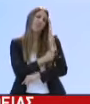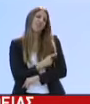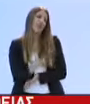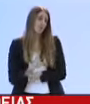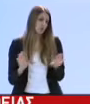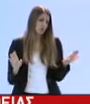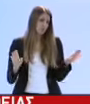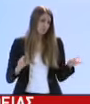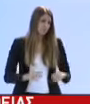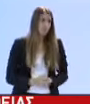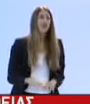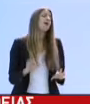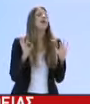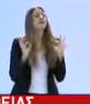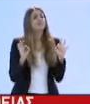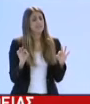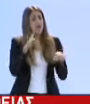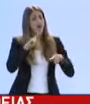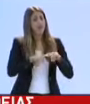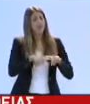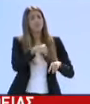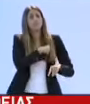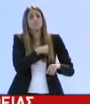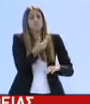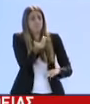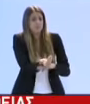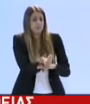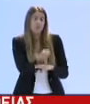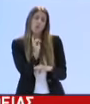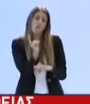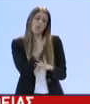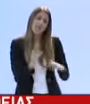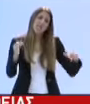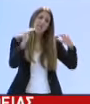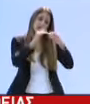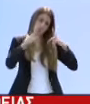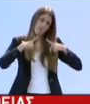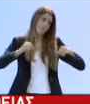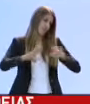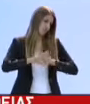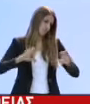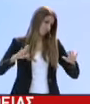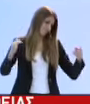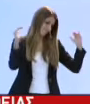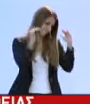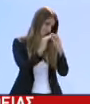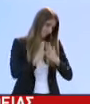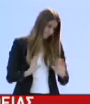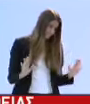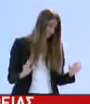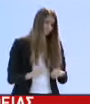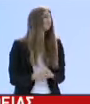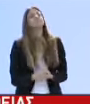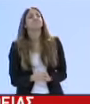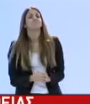προσέξτε, όχι ως επέτης, ως ισότιμο μέλος, αλλά κυρίως,